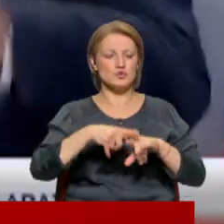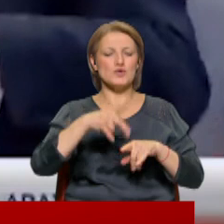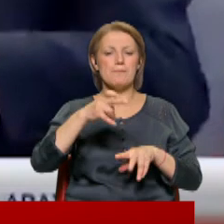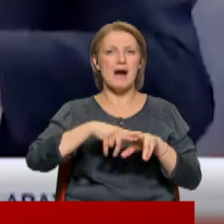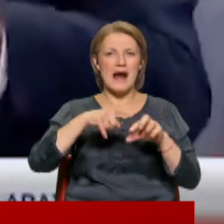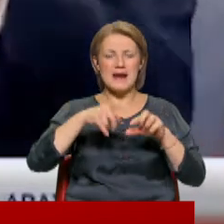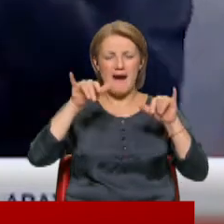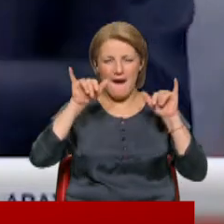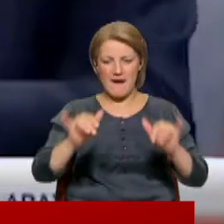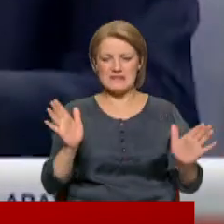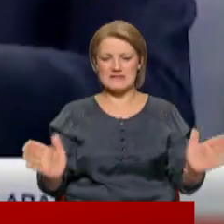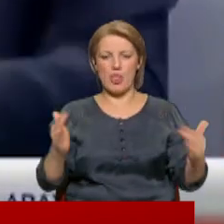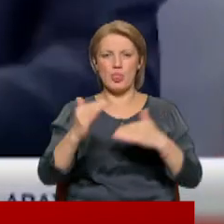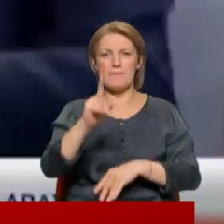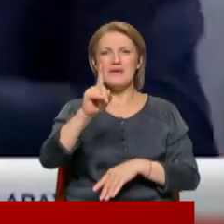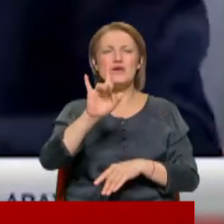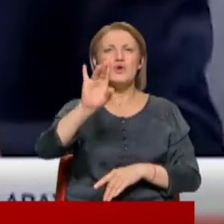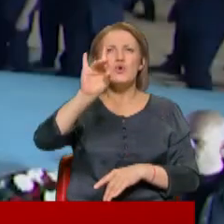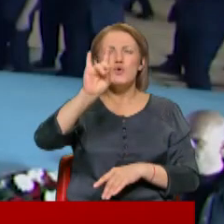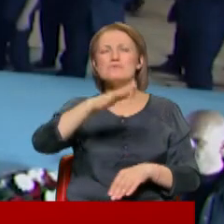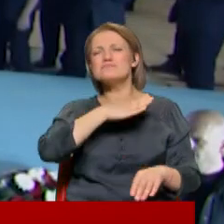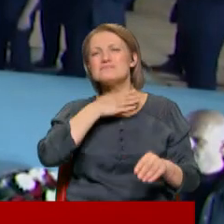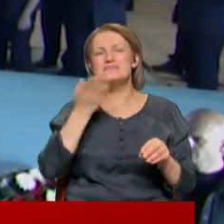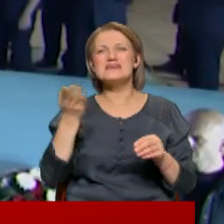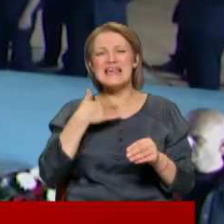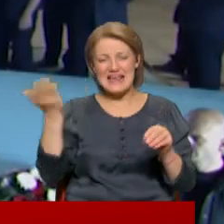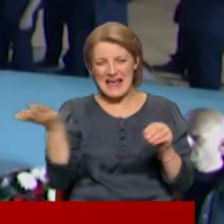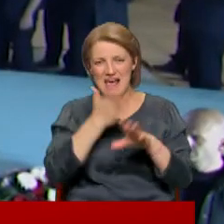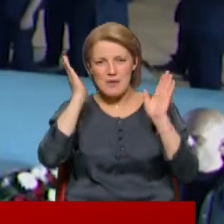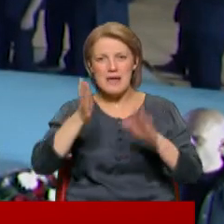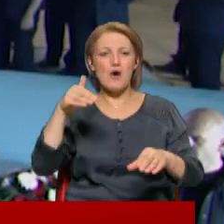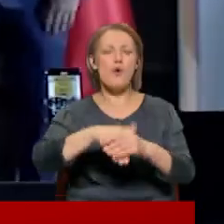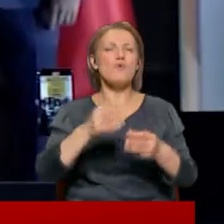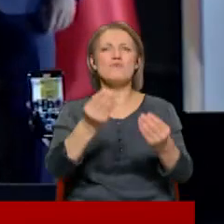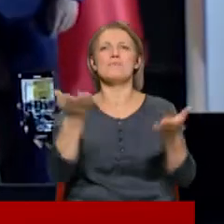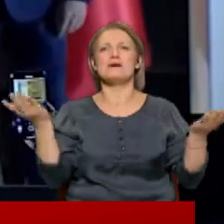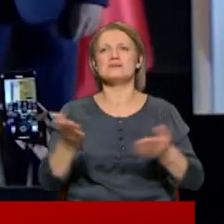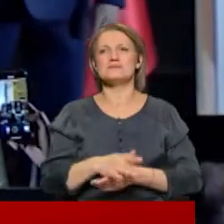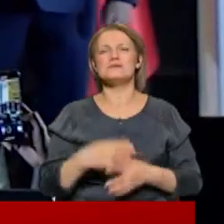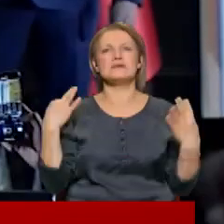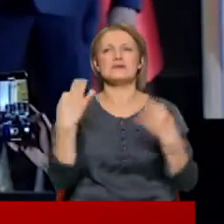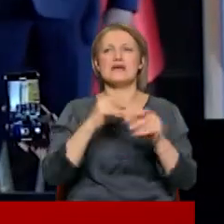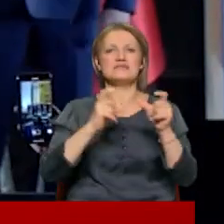Hüdapar'la aynı sandığa bir ülkücüyü kesten girmez. Ve Sayın Sinan Oğan,